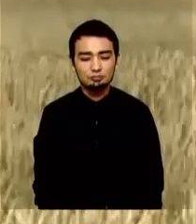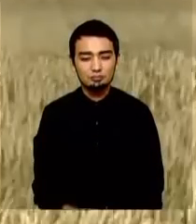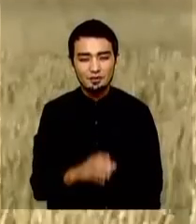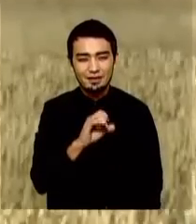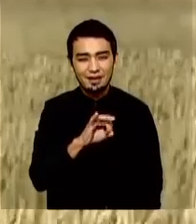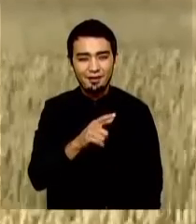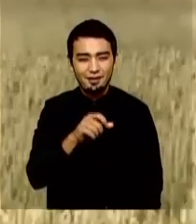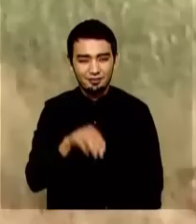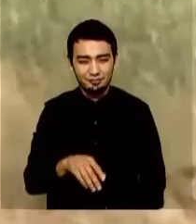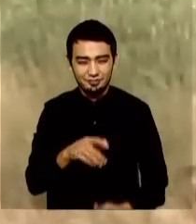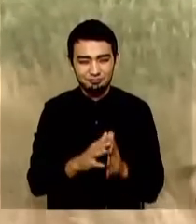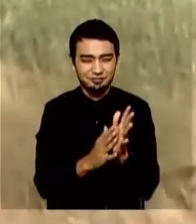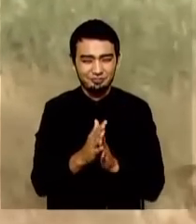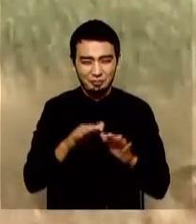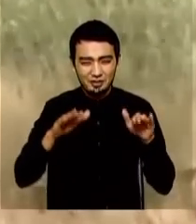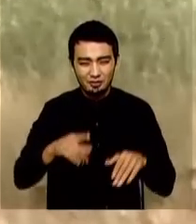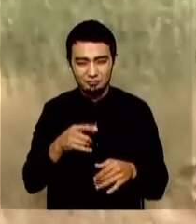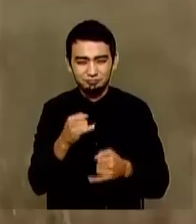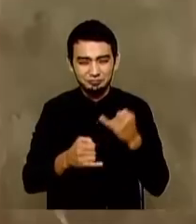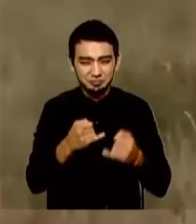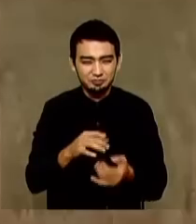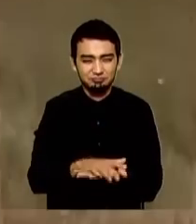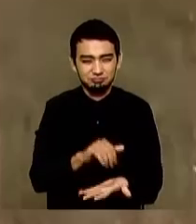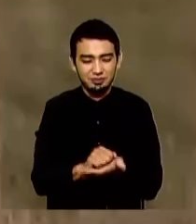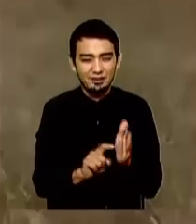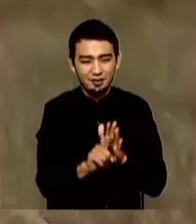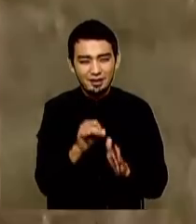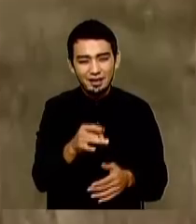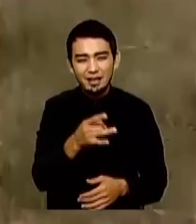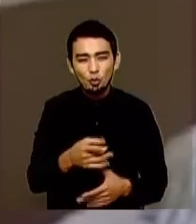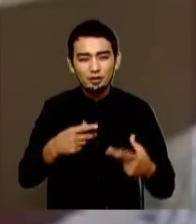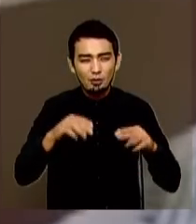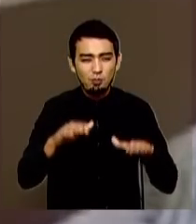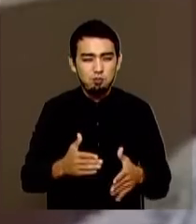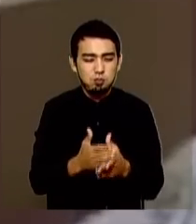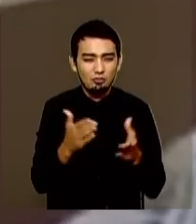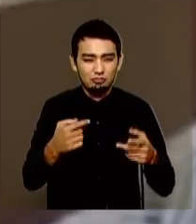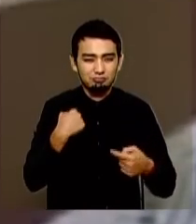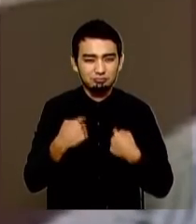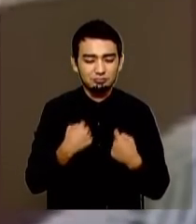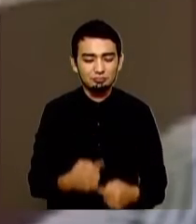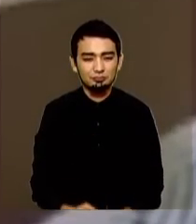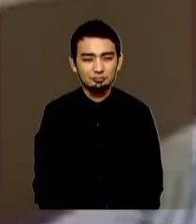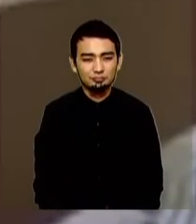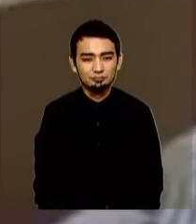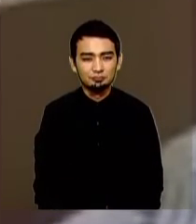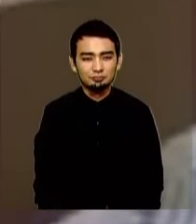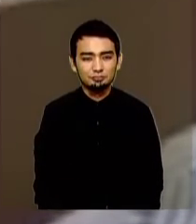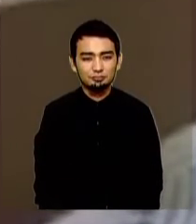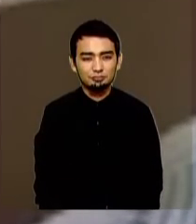Сайгаки уничтожают посевы и пастбища. Насколько выросла их численность? Какие регионы больше всего страдают? Поэтому стрелять в